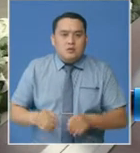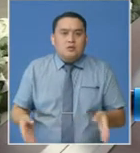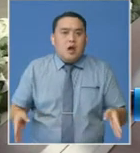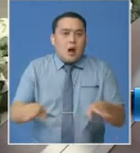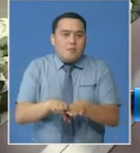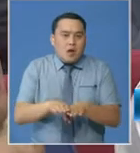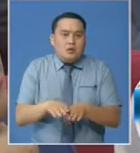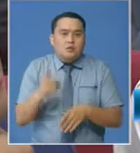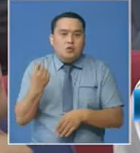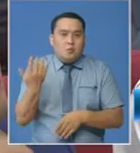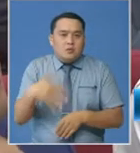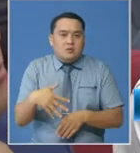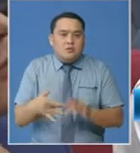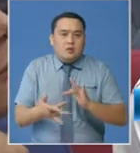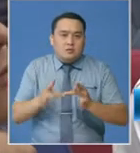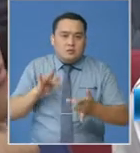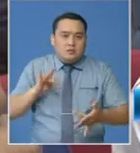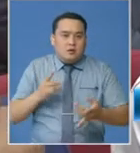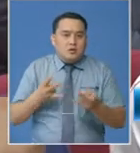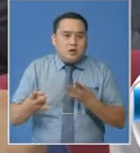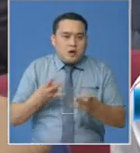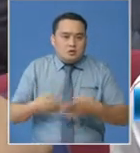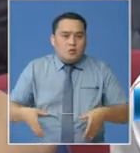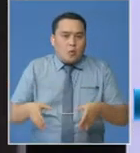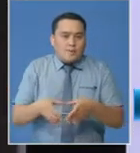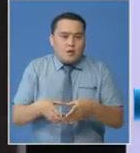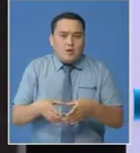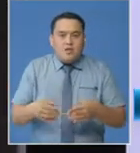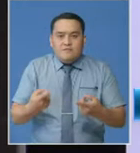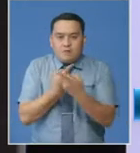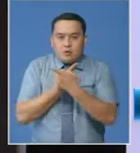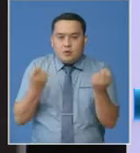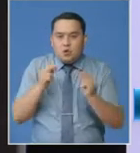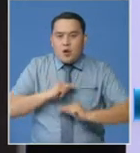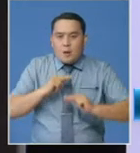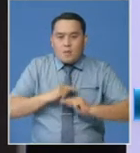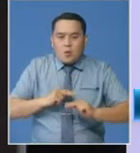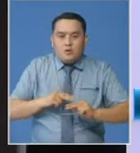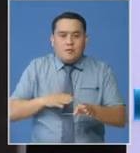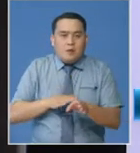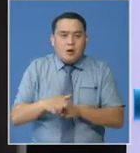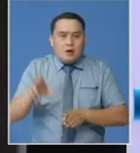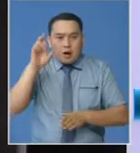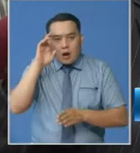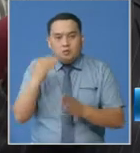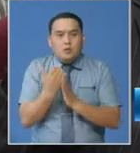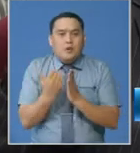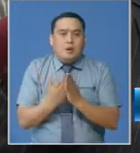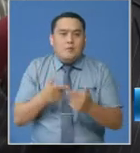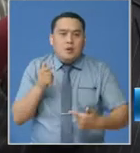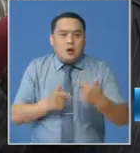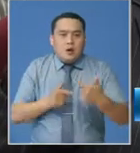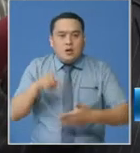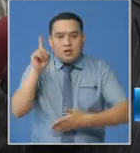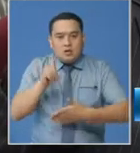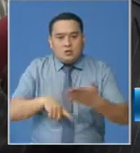заблокировано порядка 150 сайтов экстремистского толка. Информационная работа проводится в рамках реализации госпрограммы по